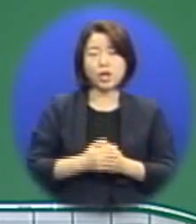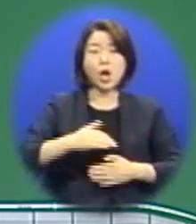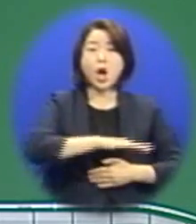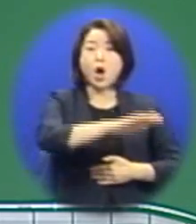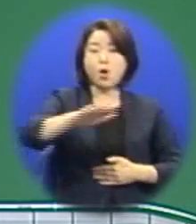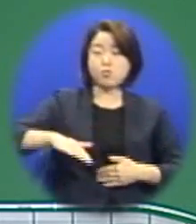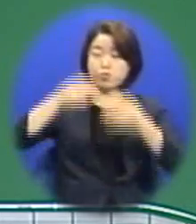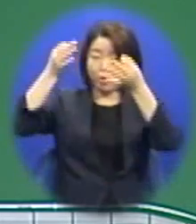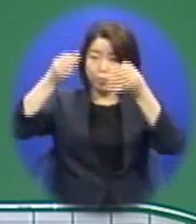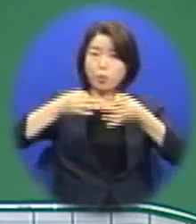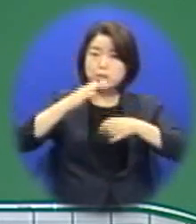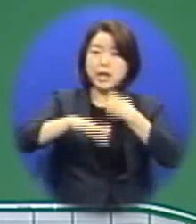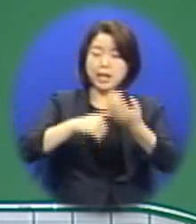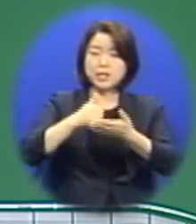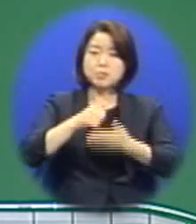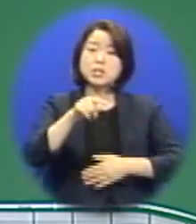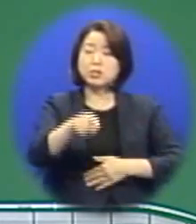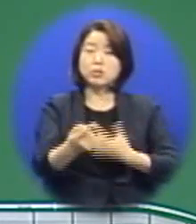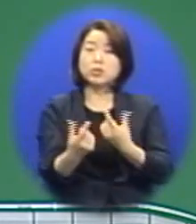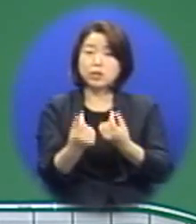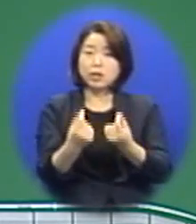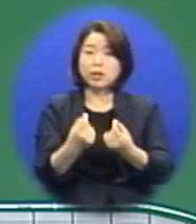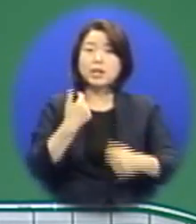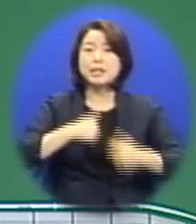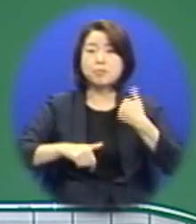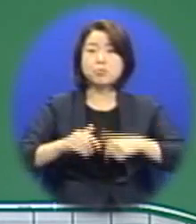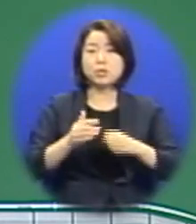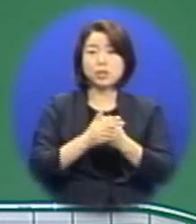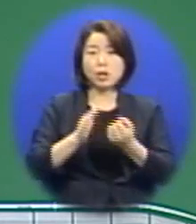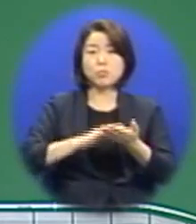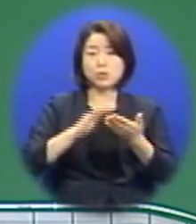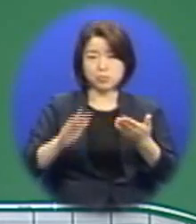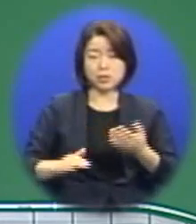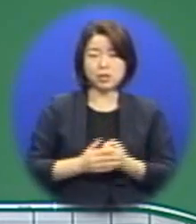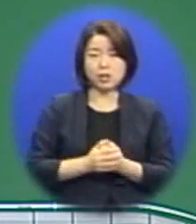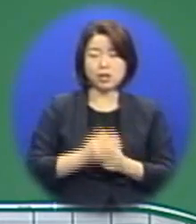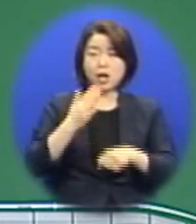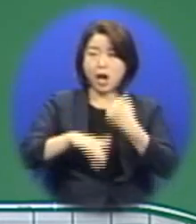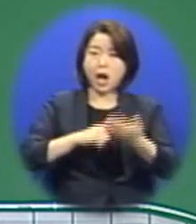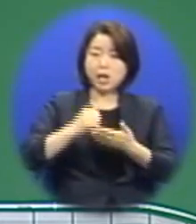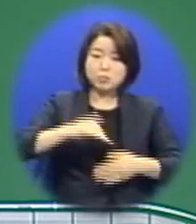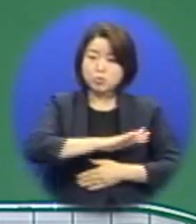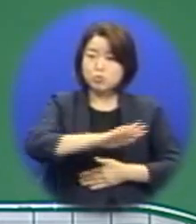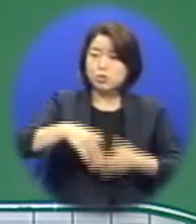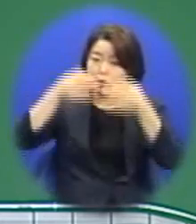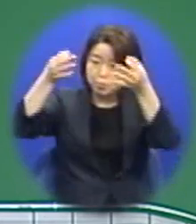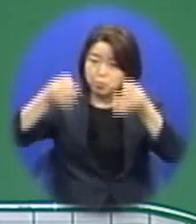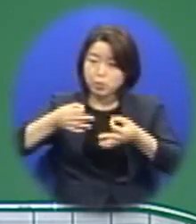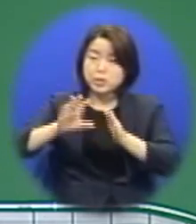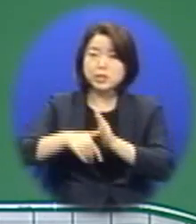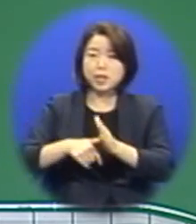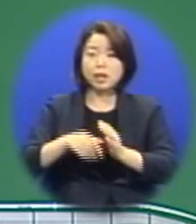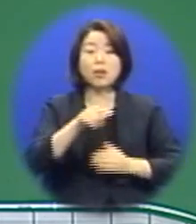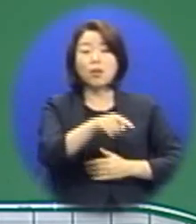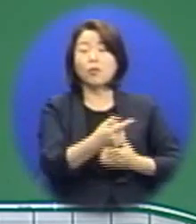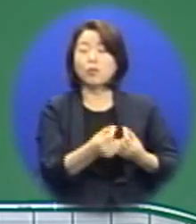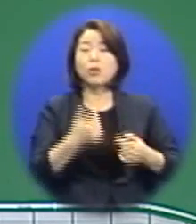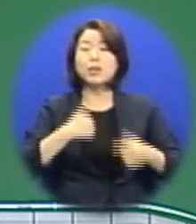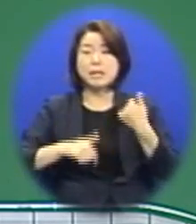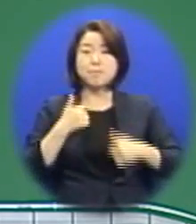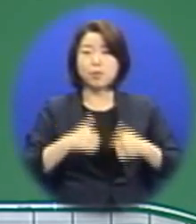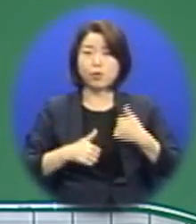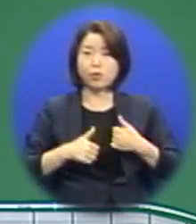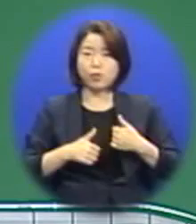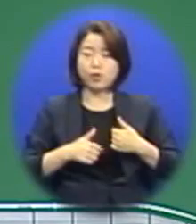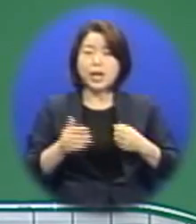우리를 보시는 하나님이 그렇게 기쁘시기 때문이에요. 하나님이 우리를 보실 때 그렇게 기쁘시기 때문에